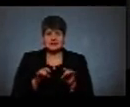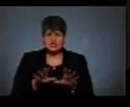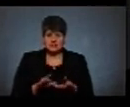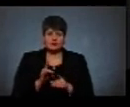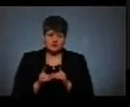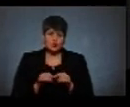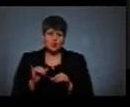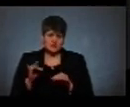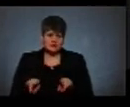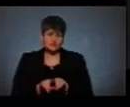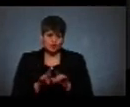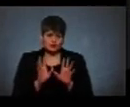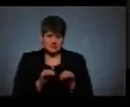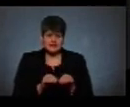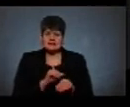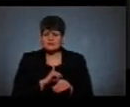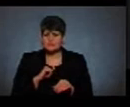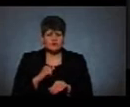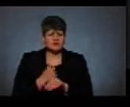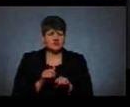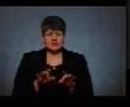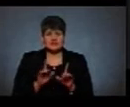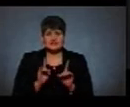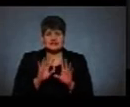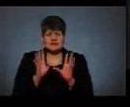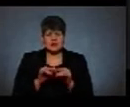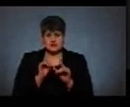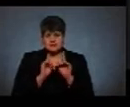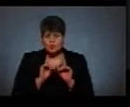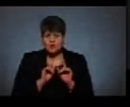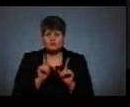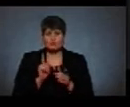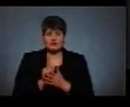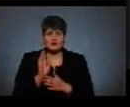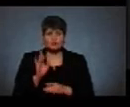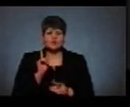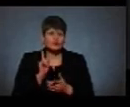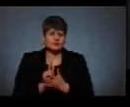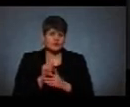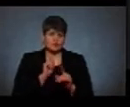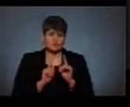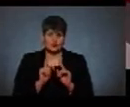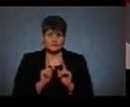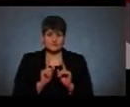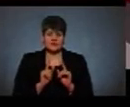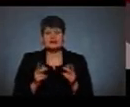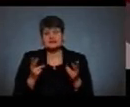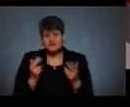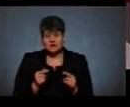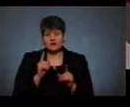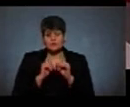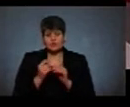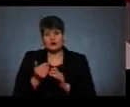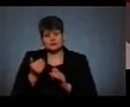Це найголовніше, найбільше рішення можуть тільки загальні збори, тому обов'язково повинні відбутися збори. Звичайно, що збора може